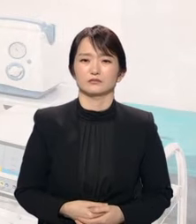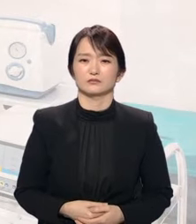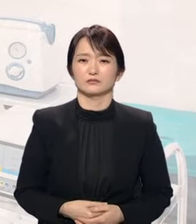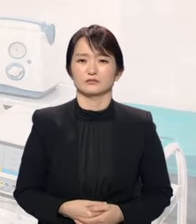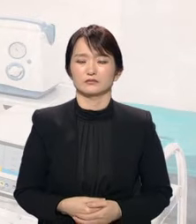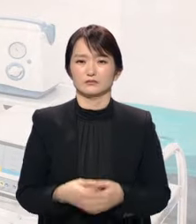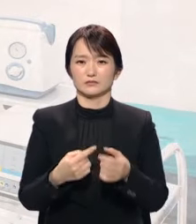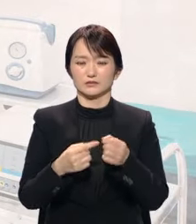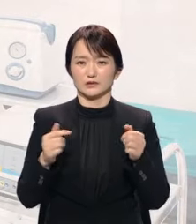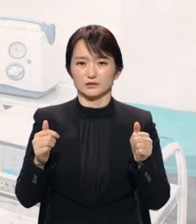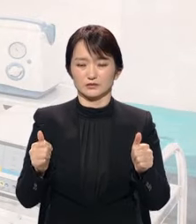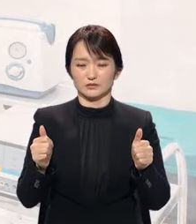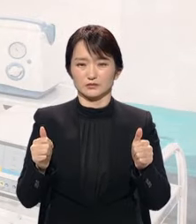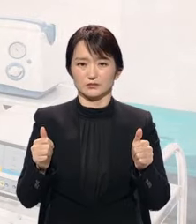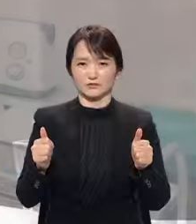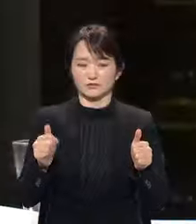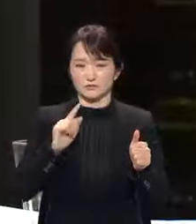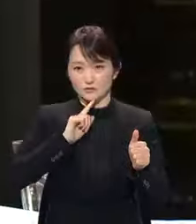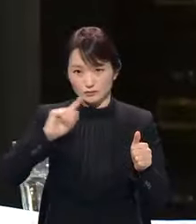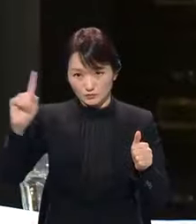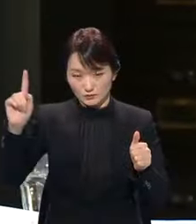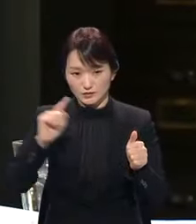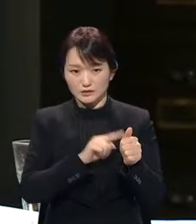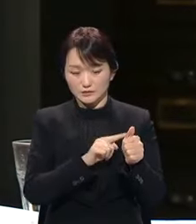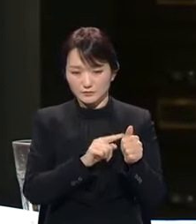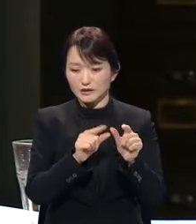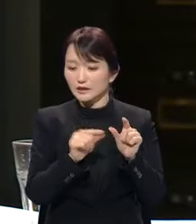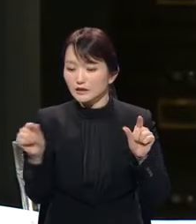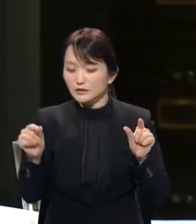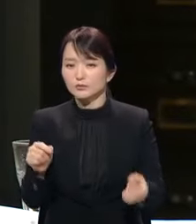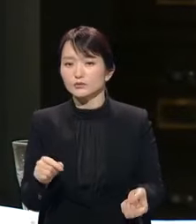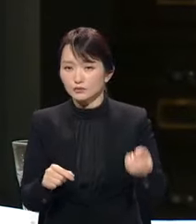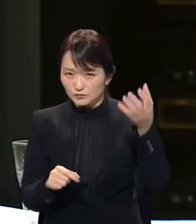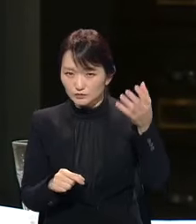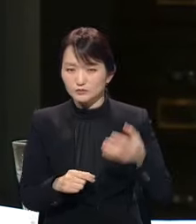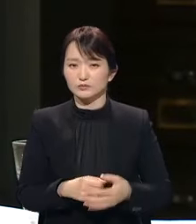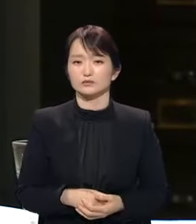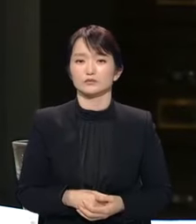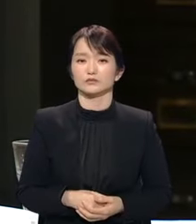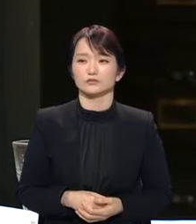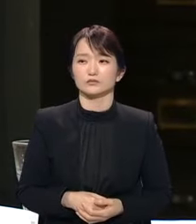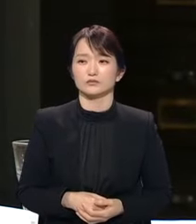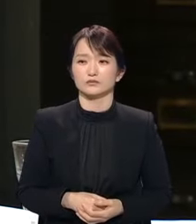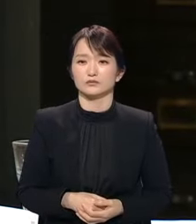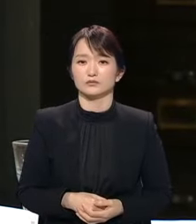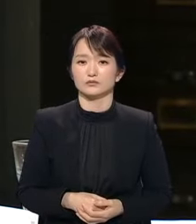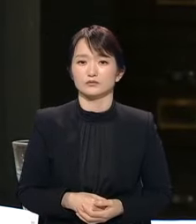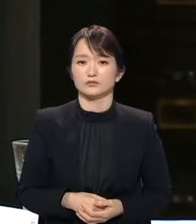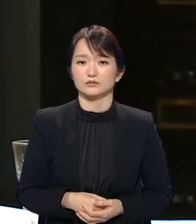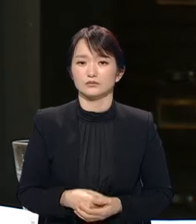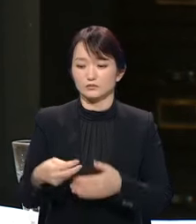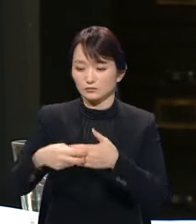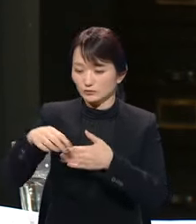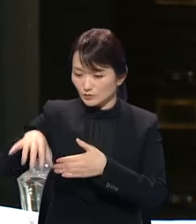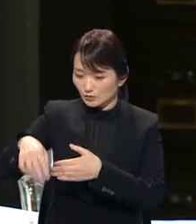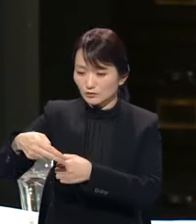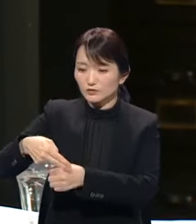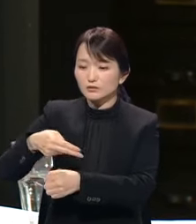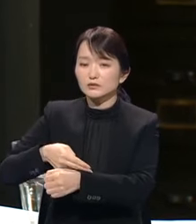그래서 원고 일부 승소, 그러니까 이 남성 일부 승소 판결을 내렸는데 뭐가 됐든 그래서 과연 이 병원 의사